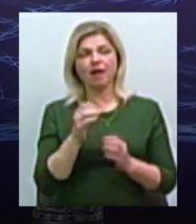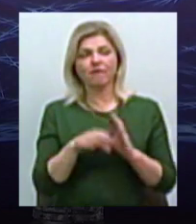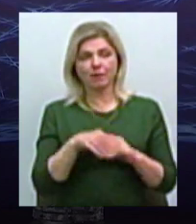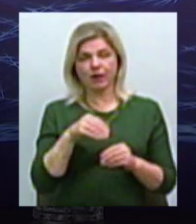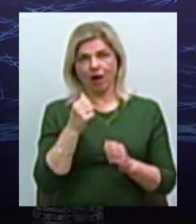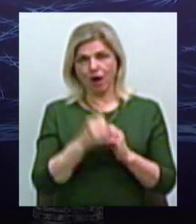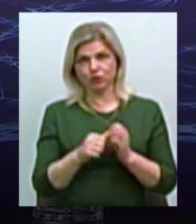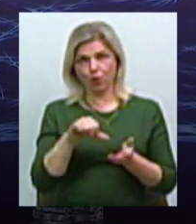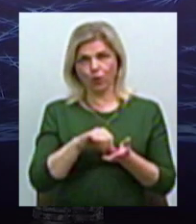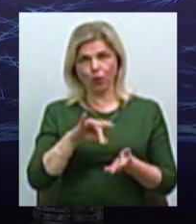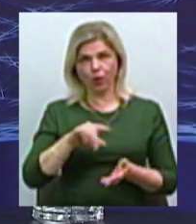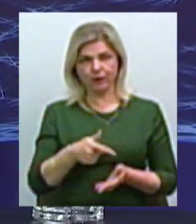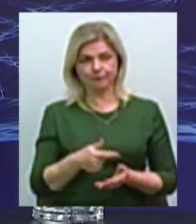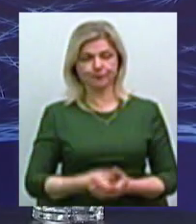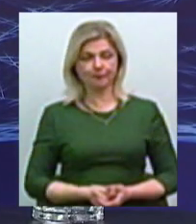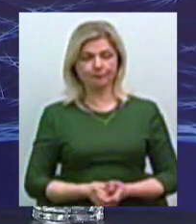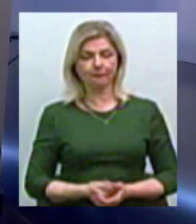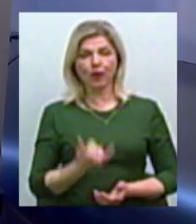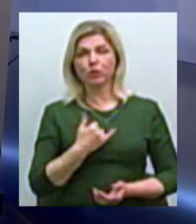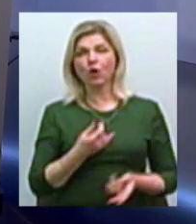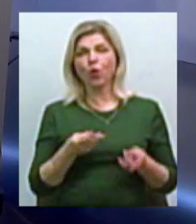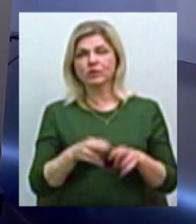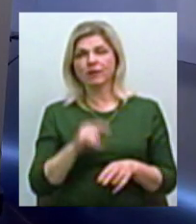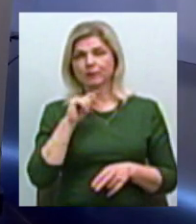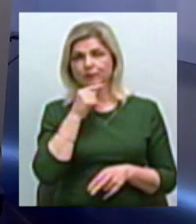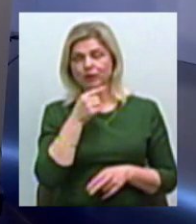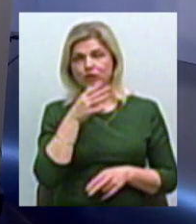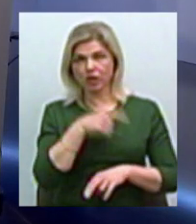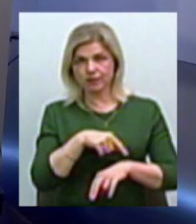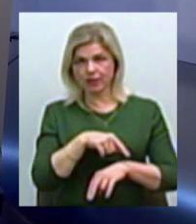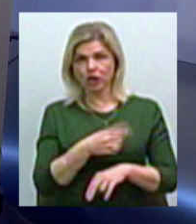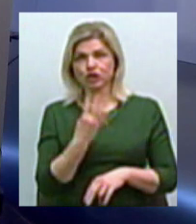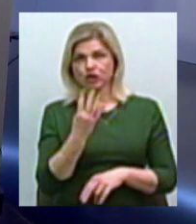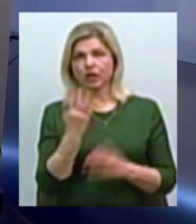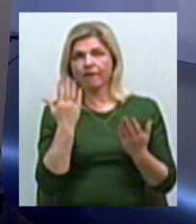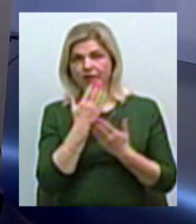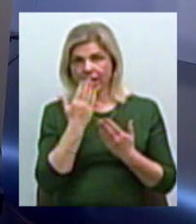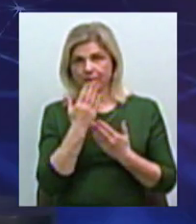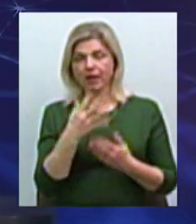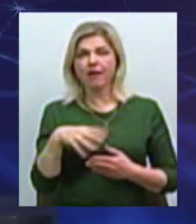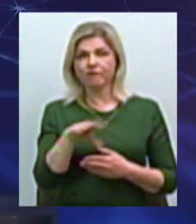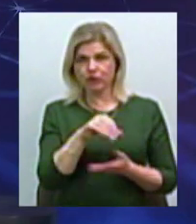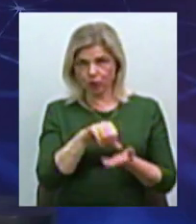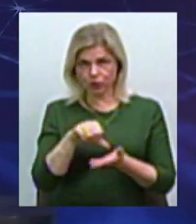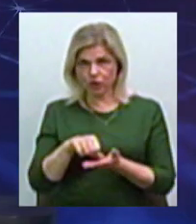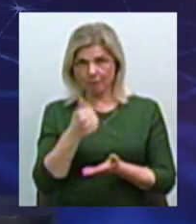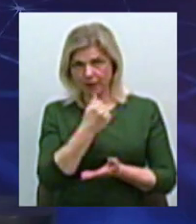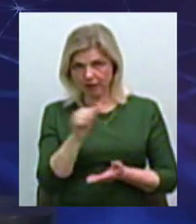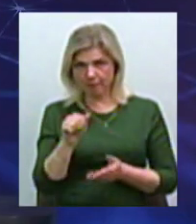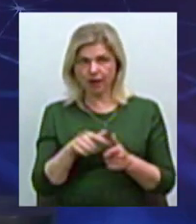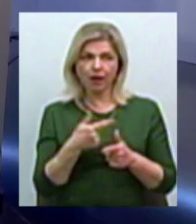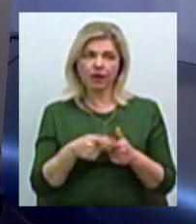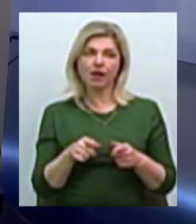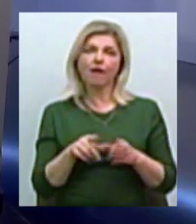Я перепрошую, Віктор, да. В нас залишилося не так багато часу. Все ж таки, чотири фільми. Всі учасники стали переможцями, або все ж